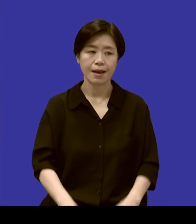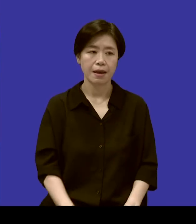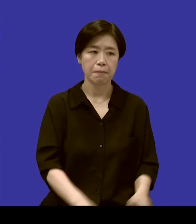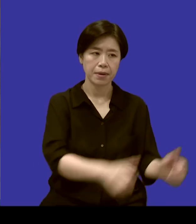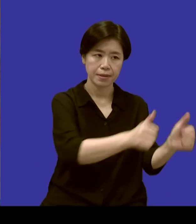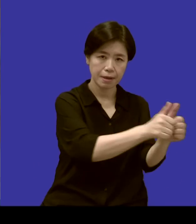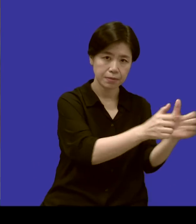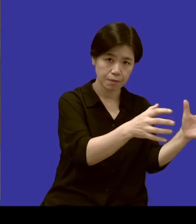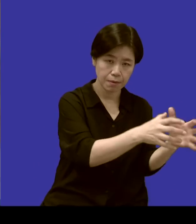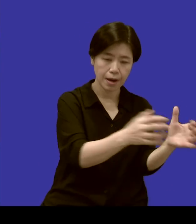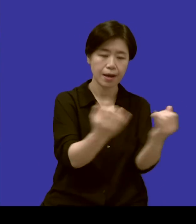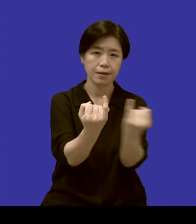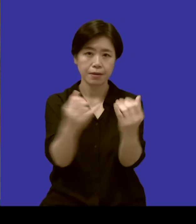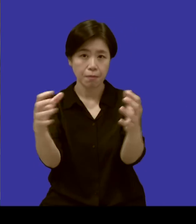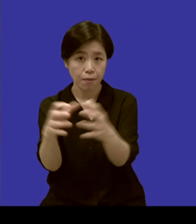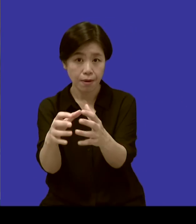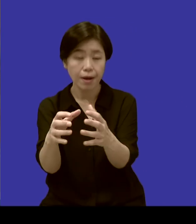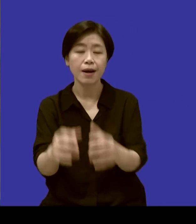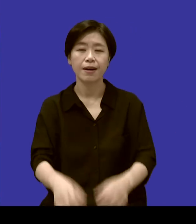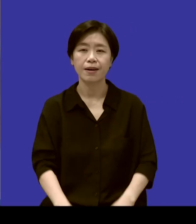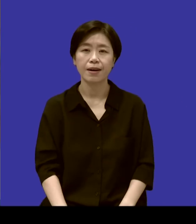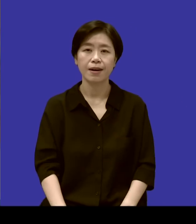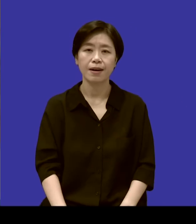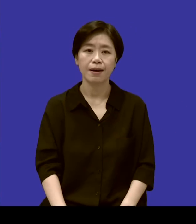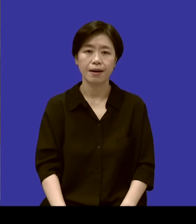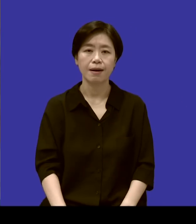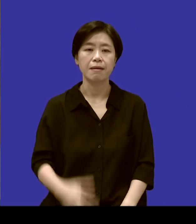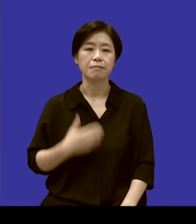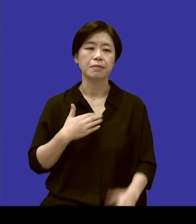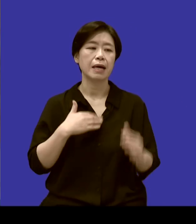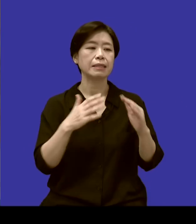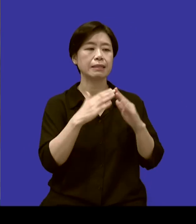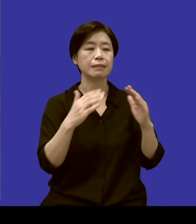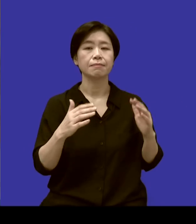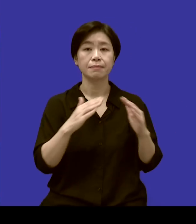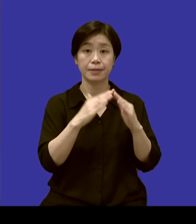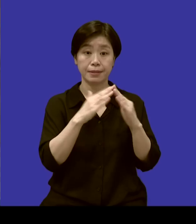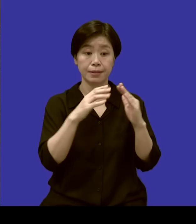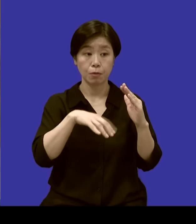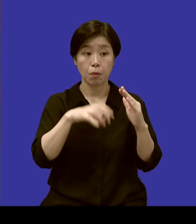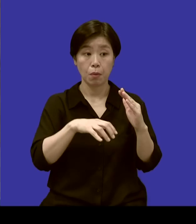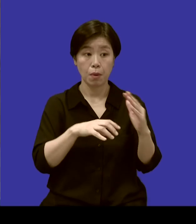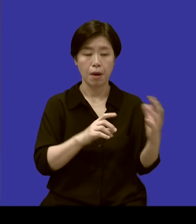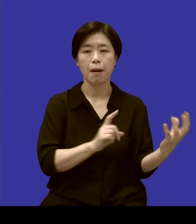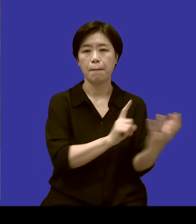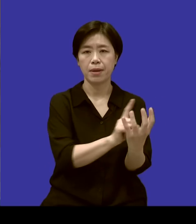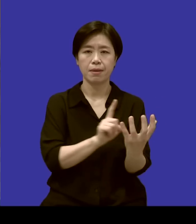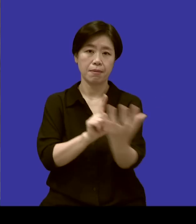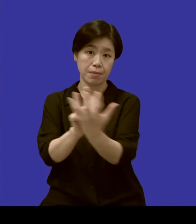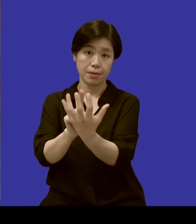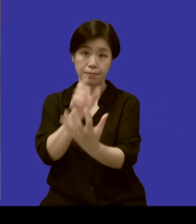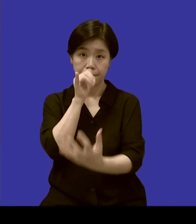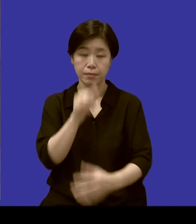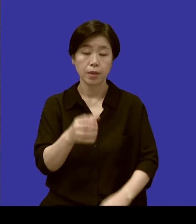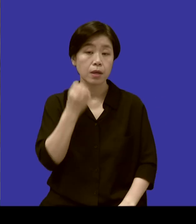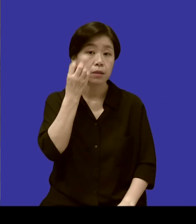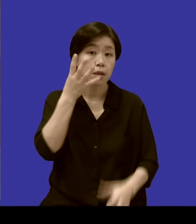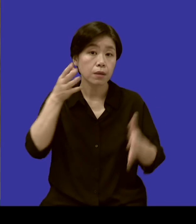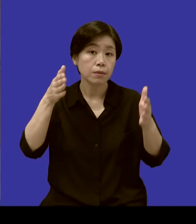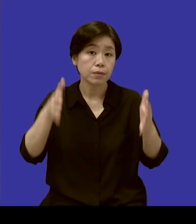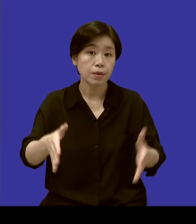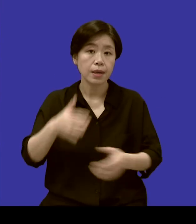남자 여자분 따로따로 나눠서 했어요. 네. 시간을 다 정해서 4개월 동안을 예. 하나님의 말씀을